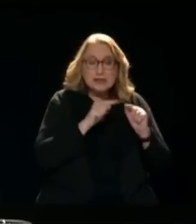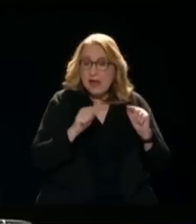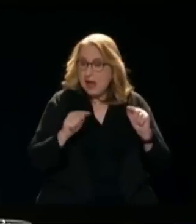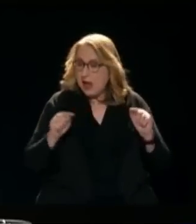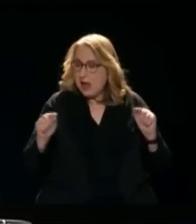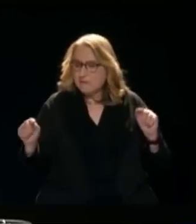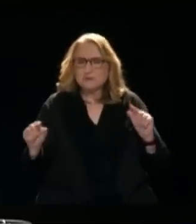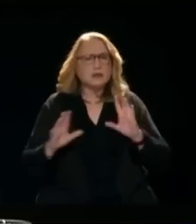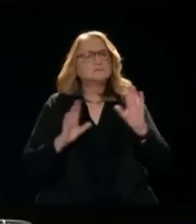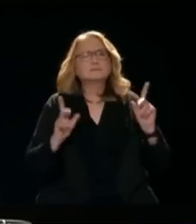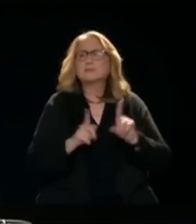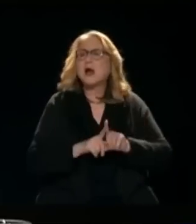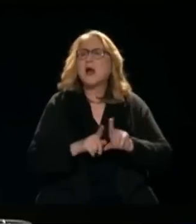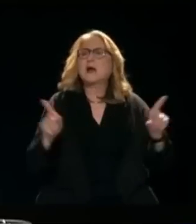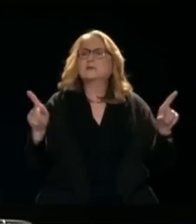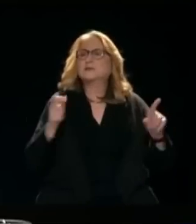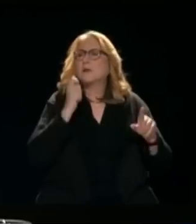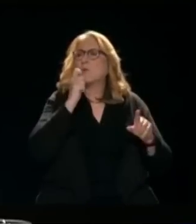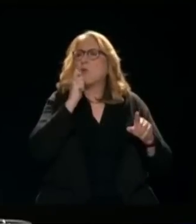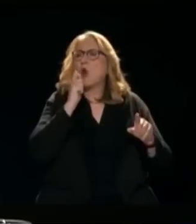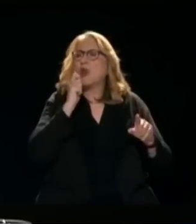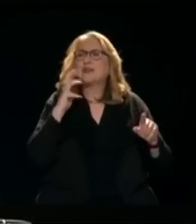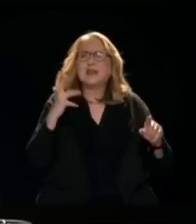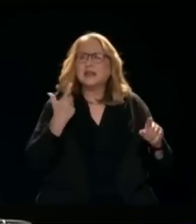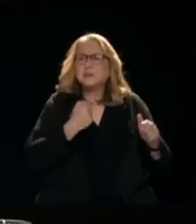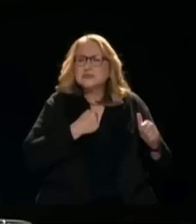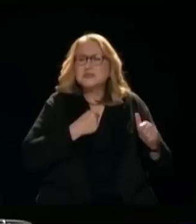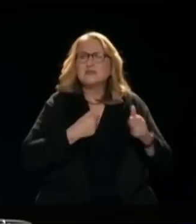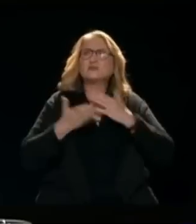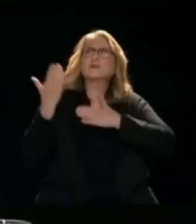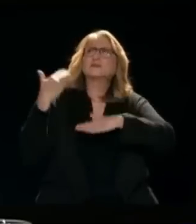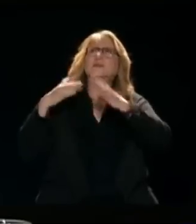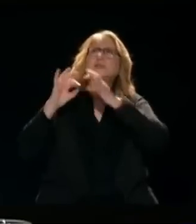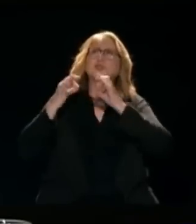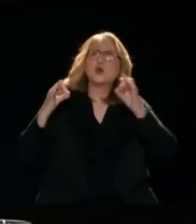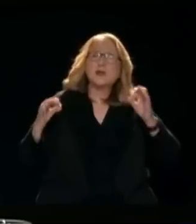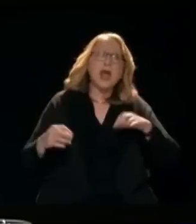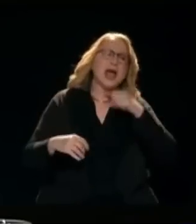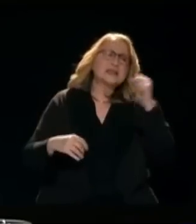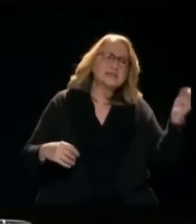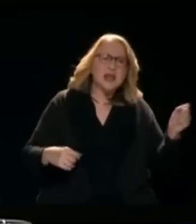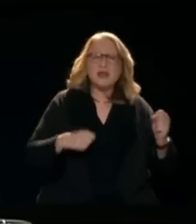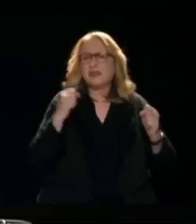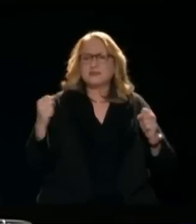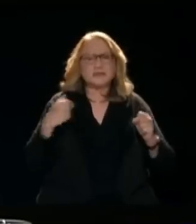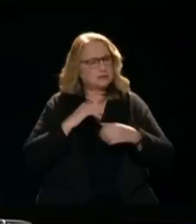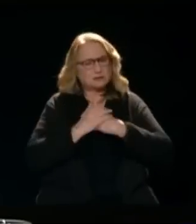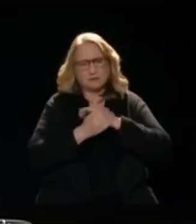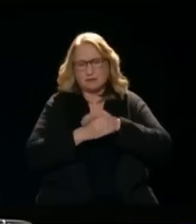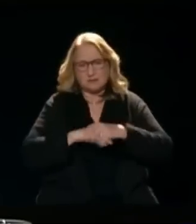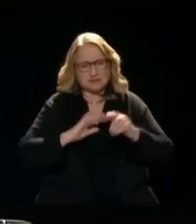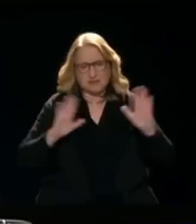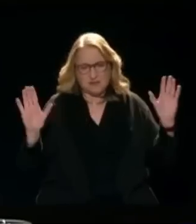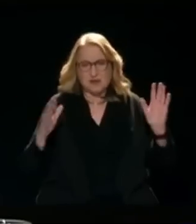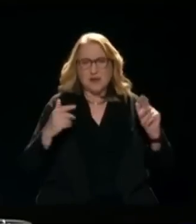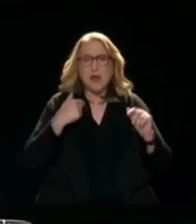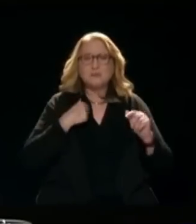ιστορικών καταγωγών ή πολιτικών κομματικών καταγωγών, είτε αριστεράς ή δεξιάς, ενωθήκαμε